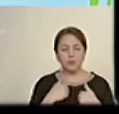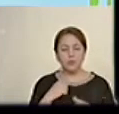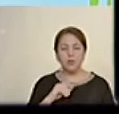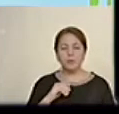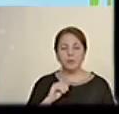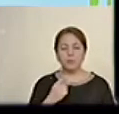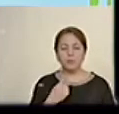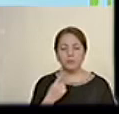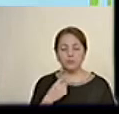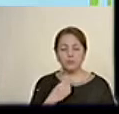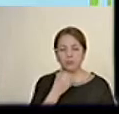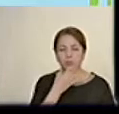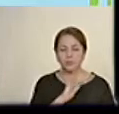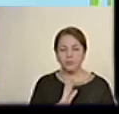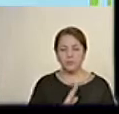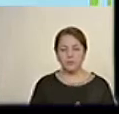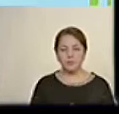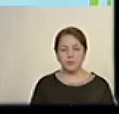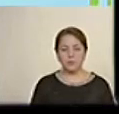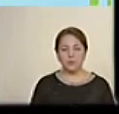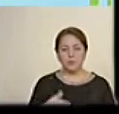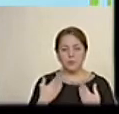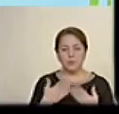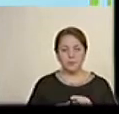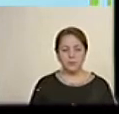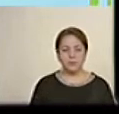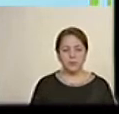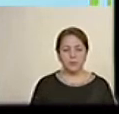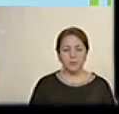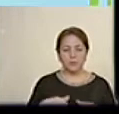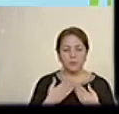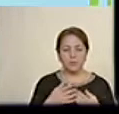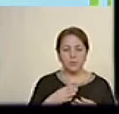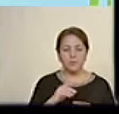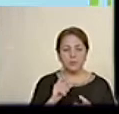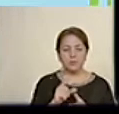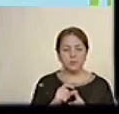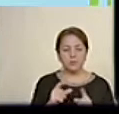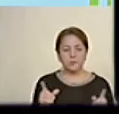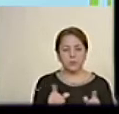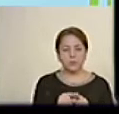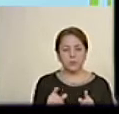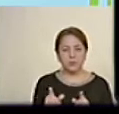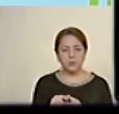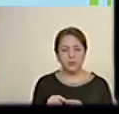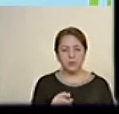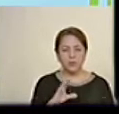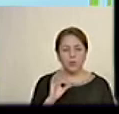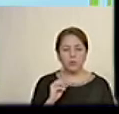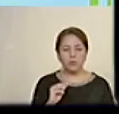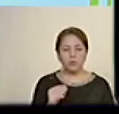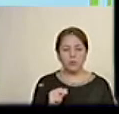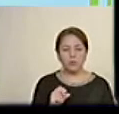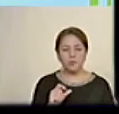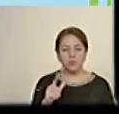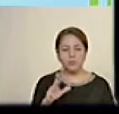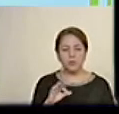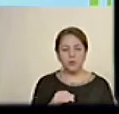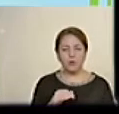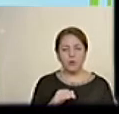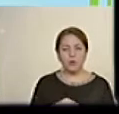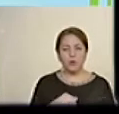нравится. В данных примерах, в данном словосочетании, от чего